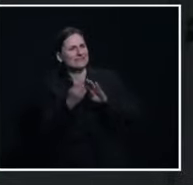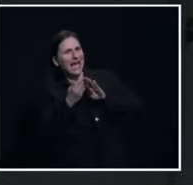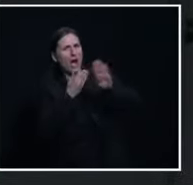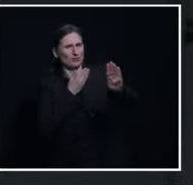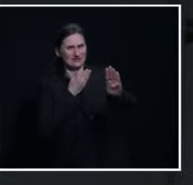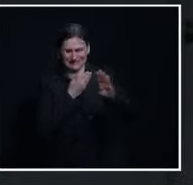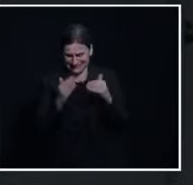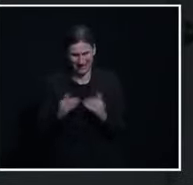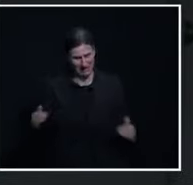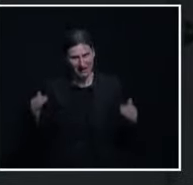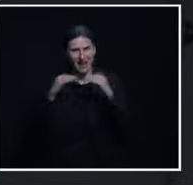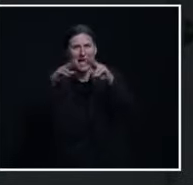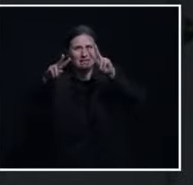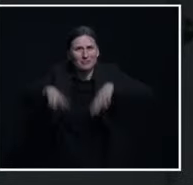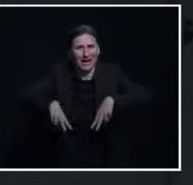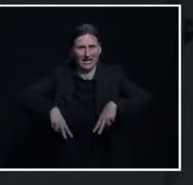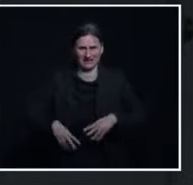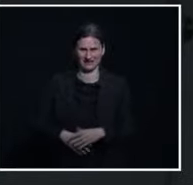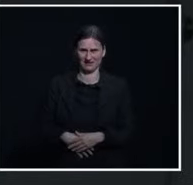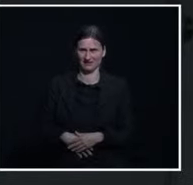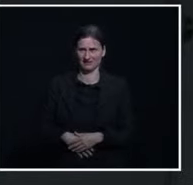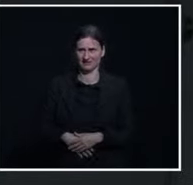ausgegrenzt werden.